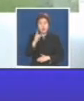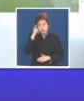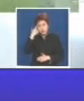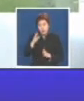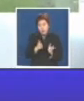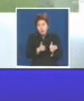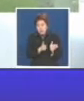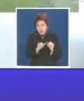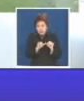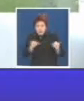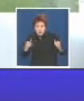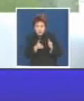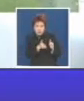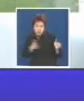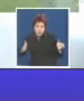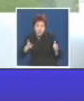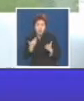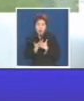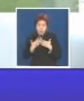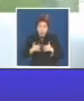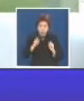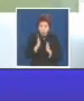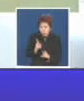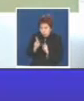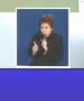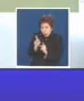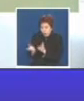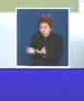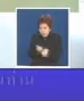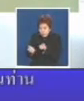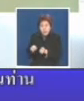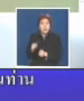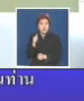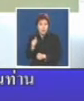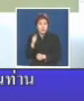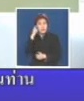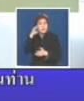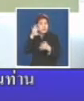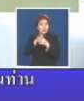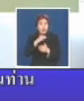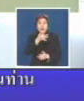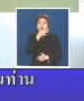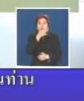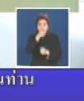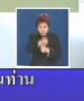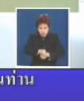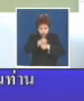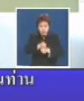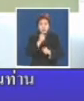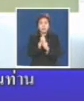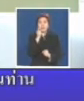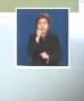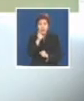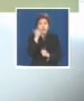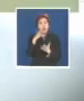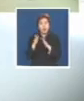ปล่อยสินเชื่อเพิ่มเติมนะครับเพื่อที่จะให้สามารถที่จะฟื้นฟูในเรื่องของการประกอบอาชีพทางการเกษตรได้และขณะเดียวกันนะครับ